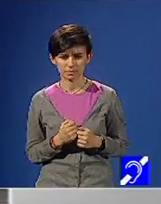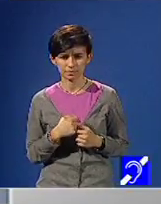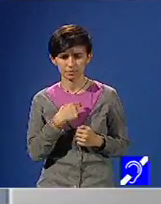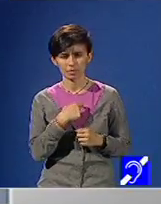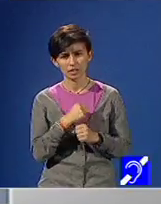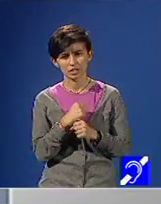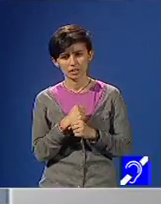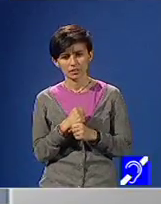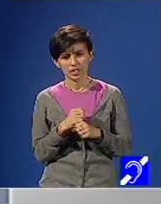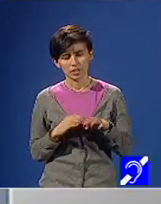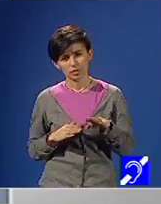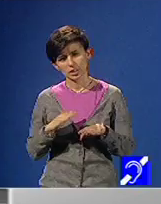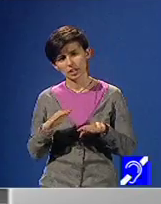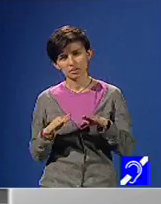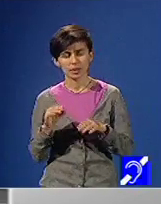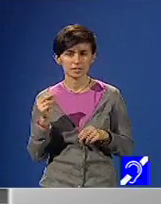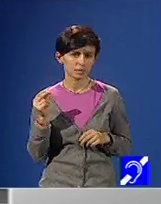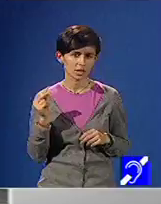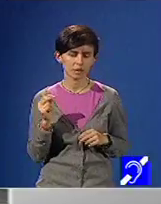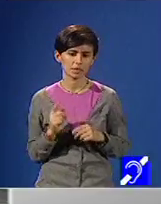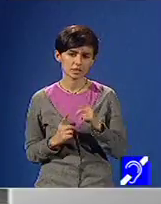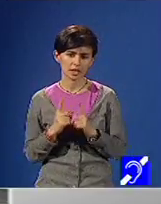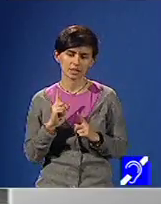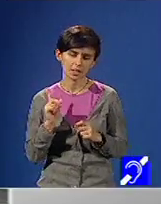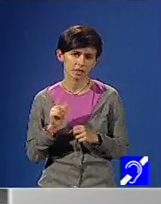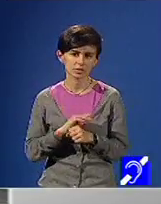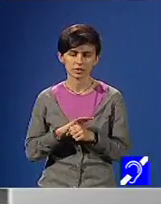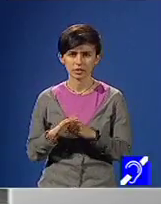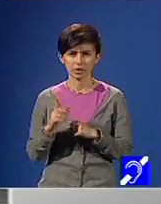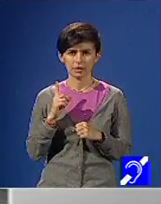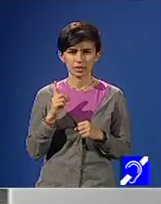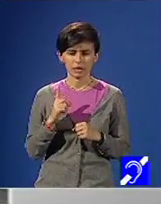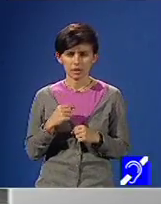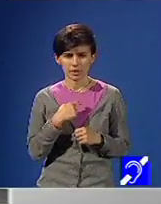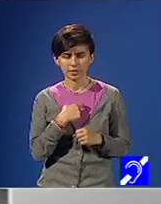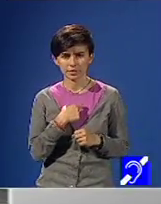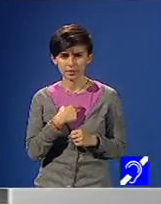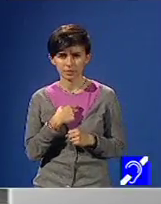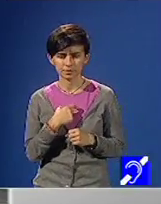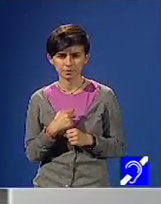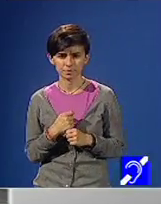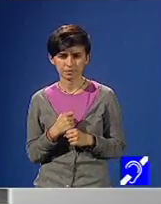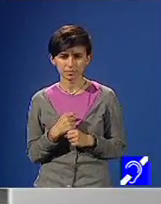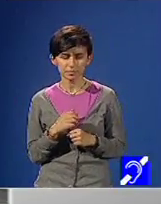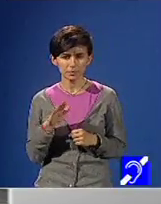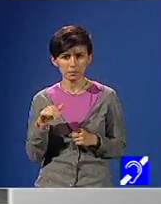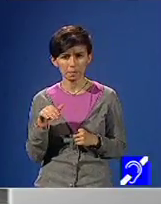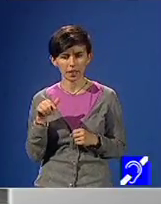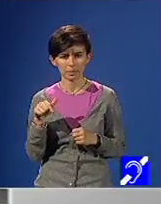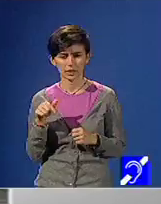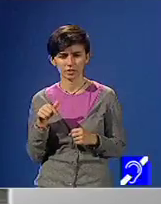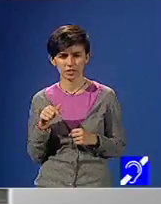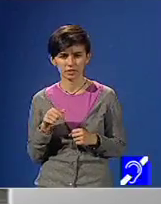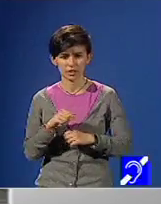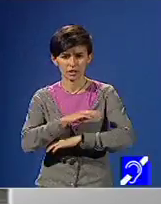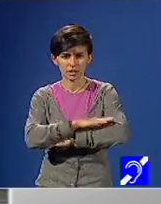facă un pas spre independență, chiar dacă nu complet, dar să poată să aibă aceste abilități